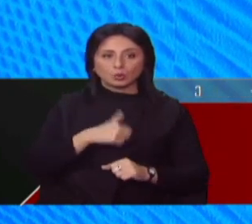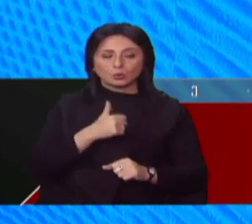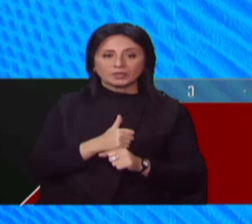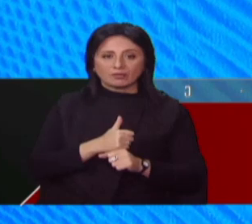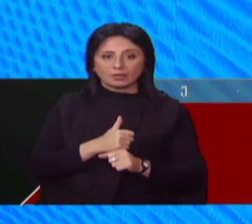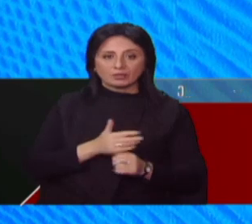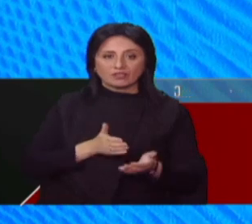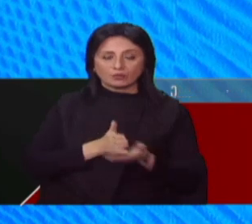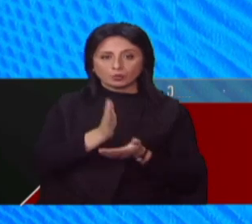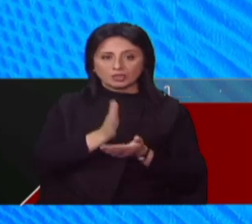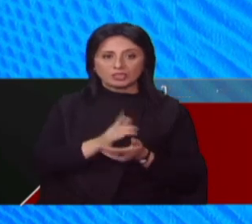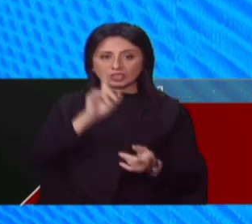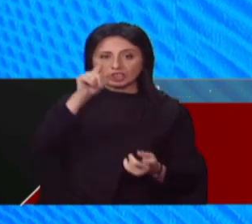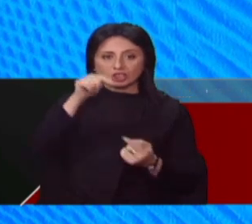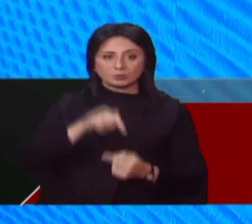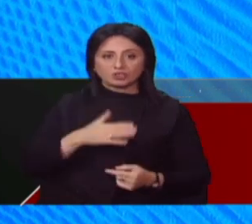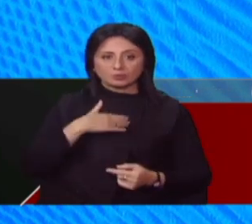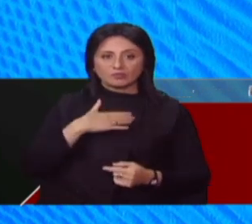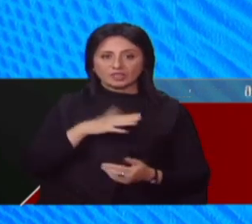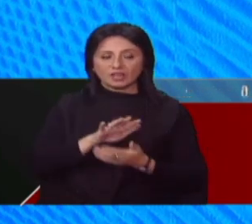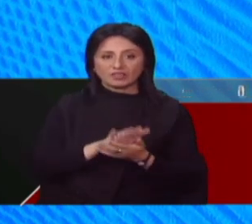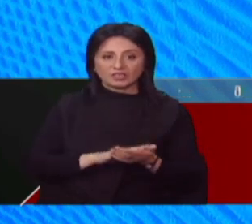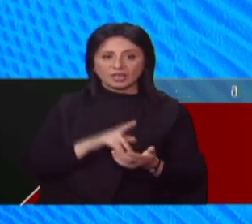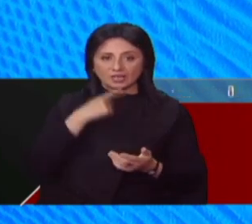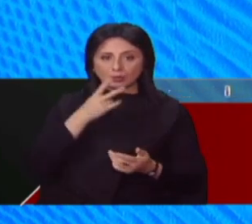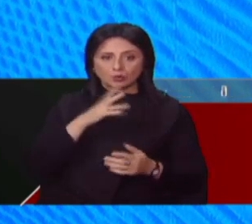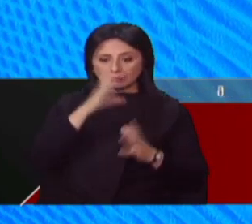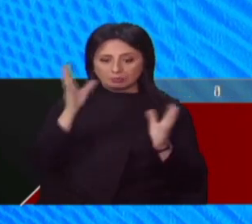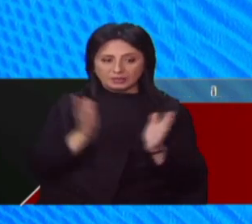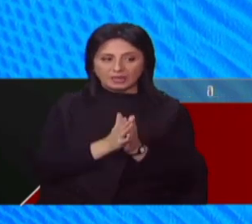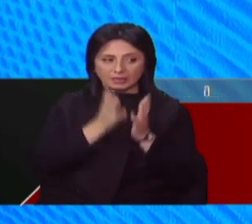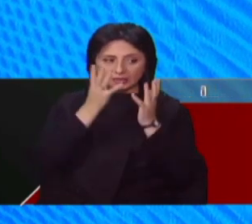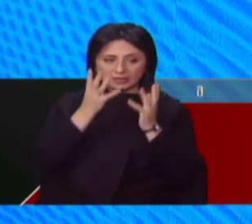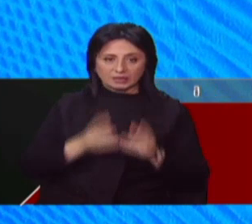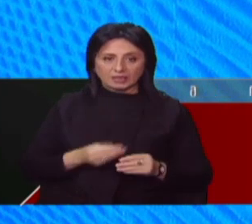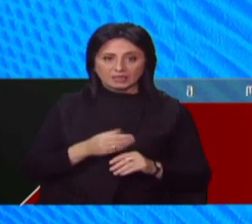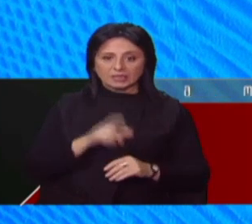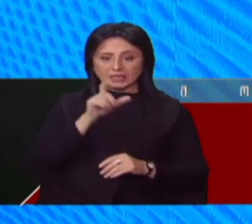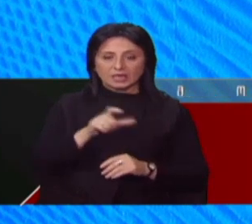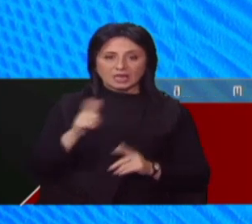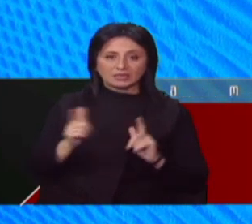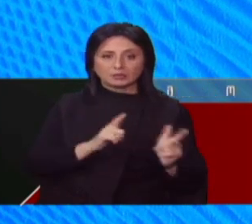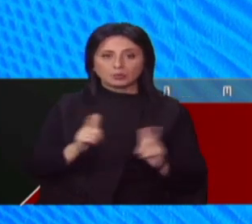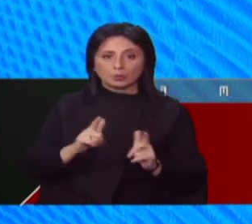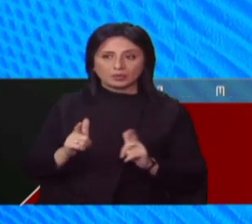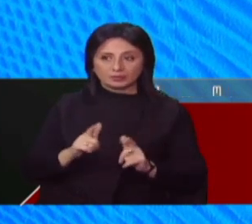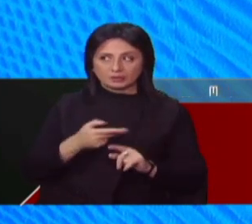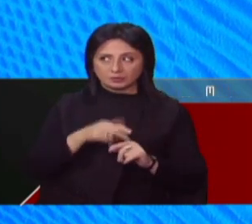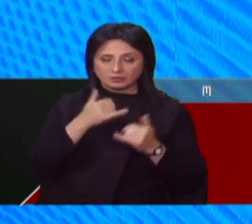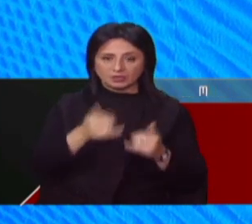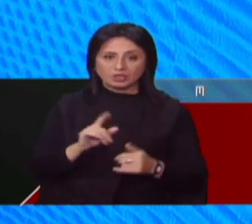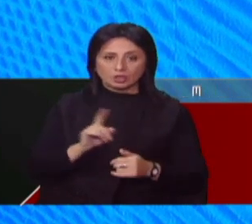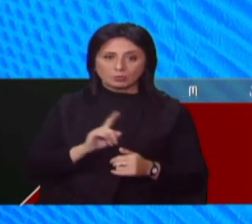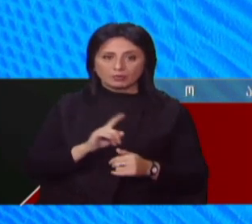тавреси функция, шесабамисат, чуэн гавак зелет, радклондам, телитрес камамулаши, амурчевалис мобилизация зрна,